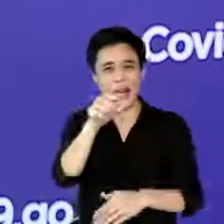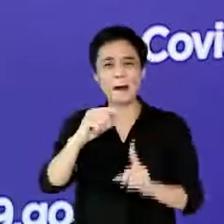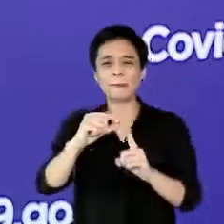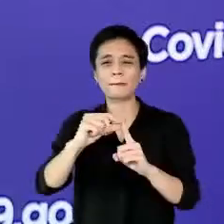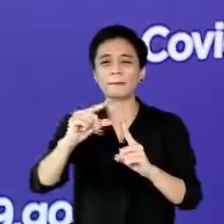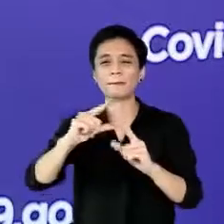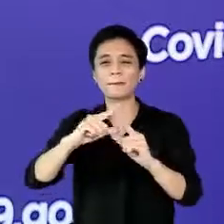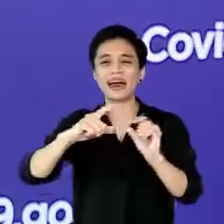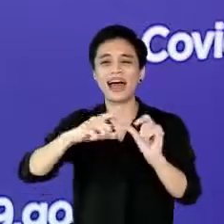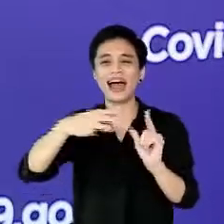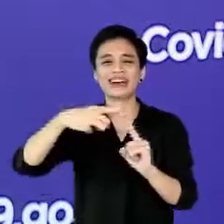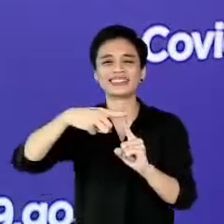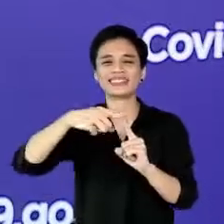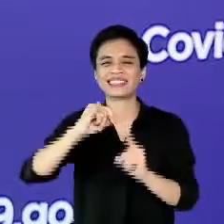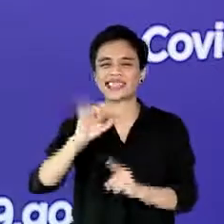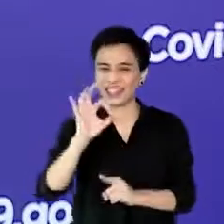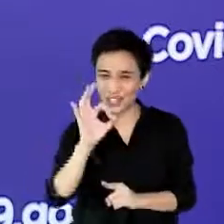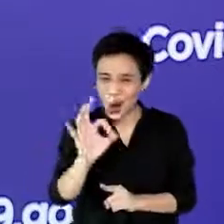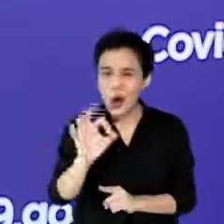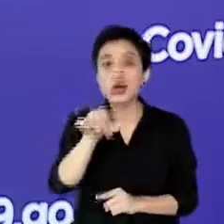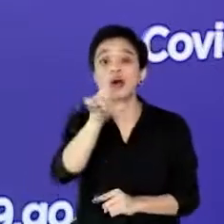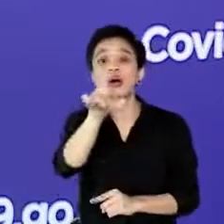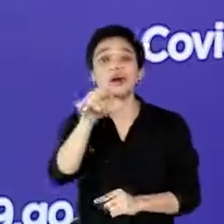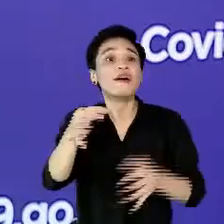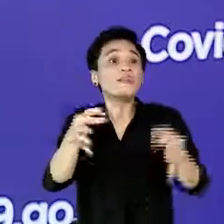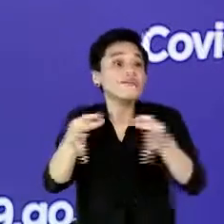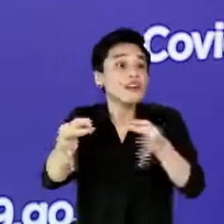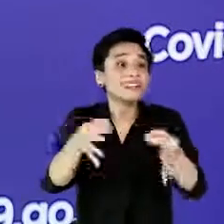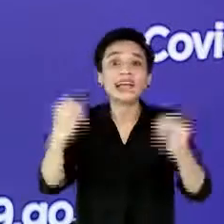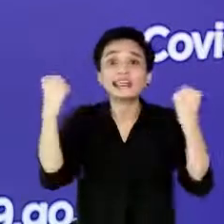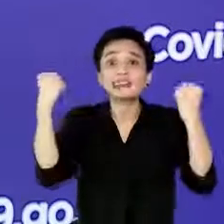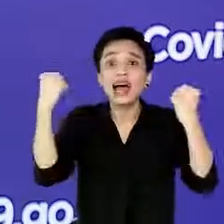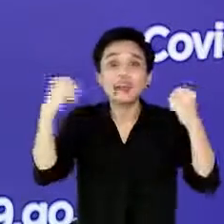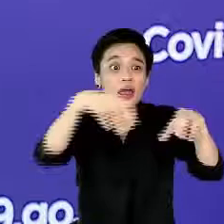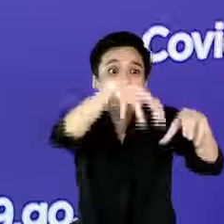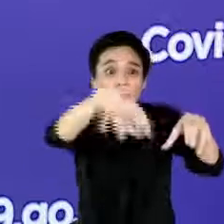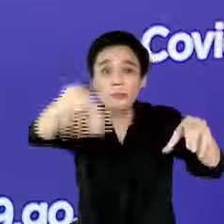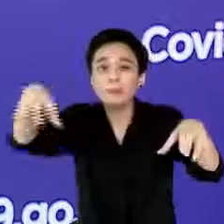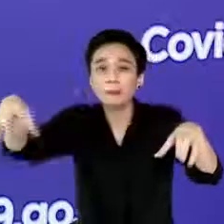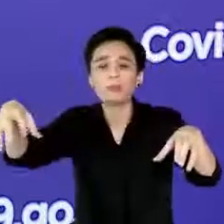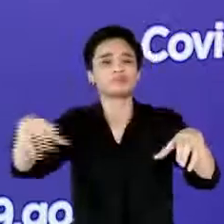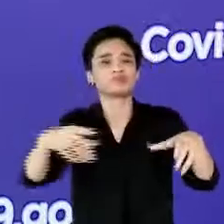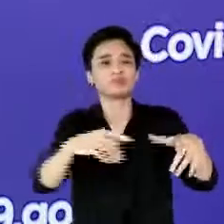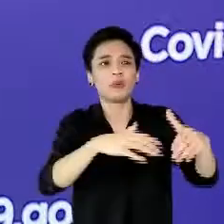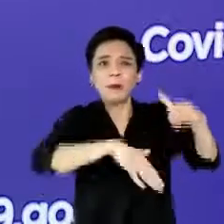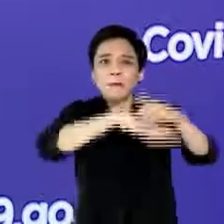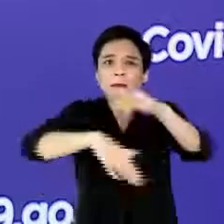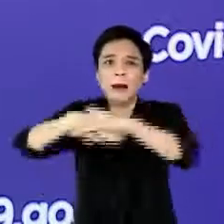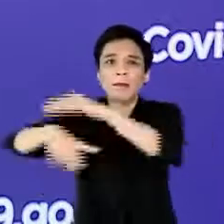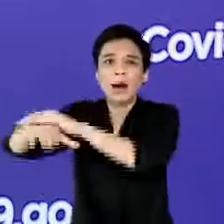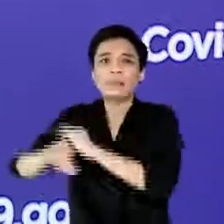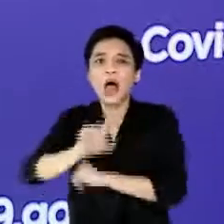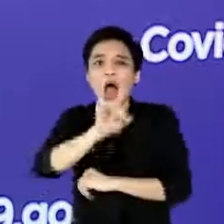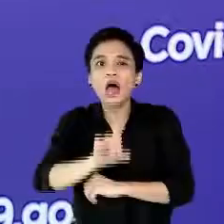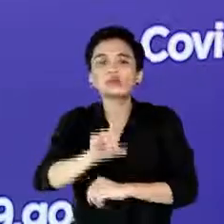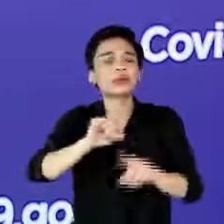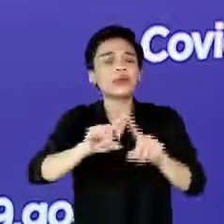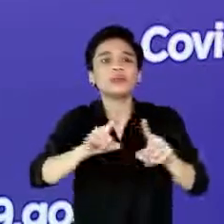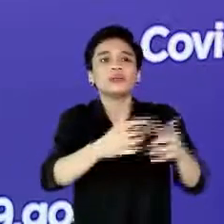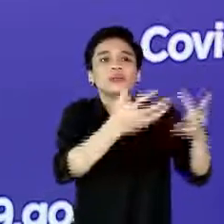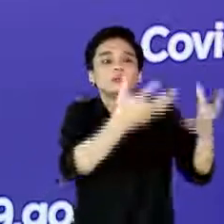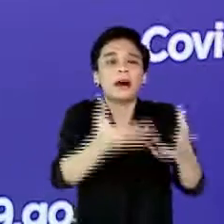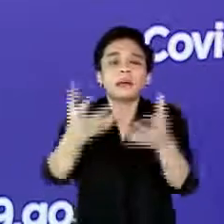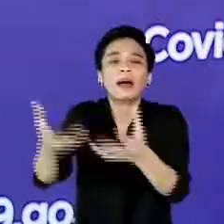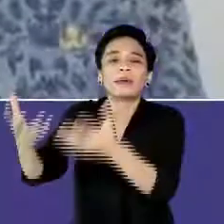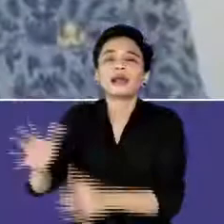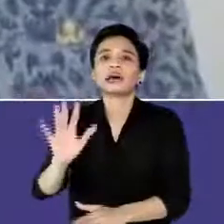Bagaimana upaya mempertahankan fasilitas kesehatan yang sudah ada ini agar tidak semakin berat Pak mengingat banyak tenaga kesehatan yang juga